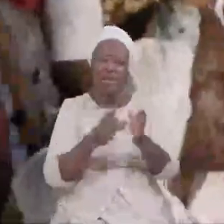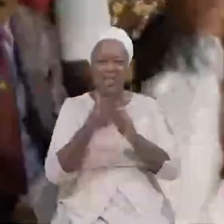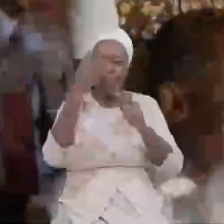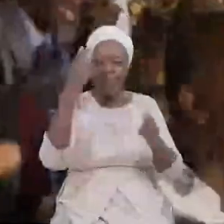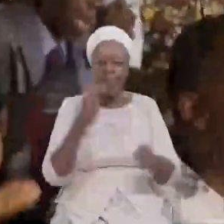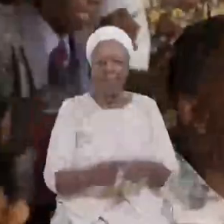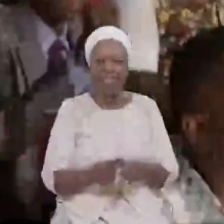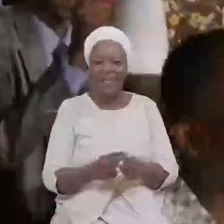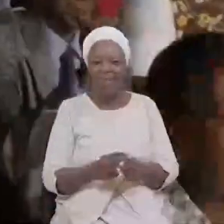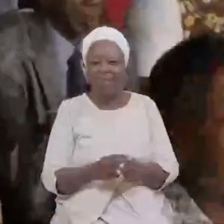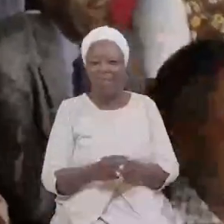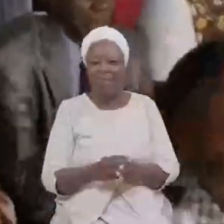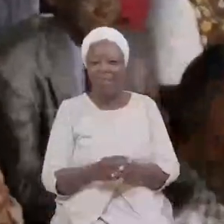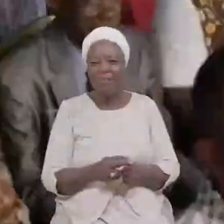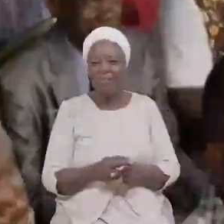Jésus.